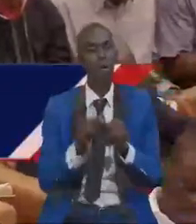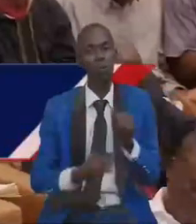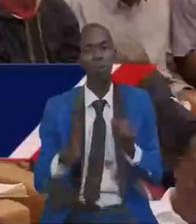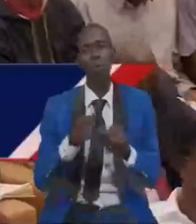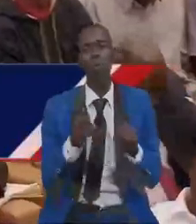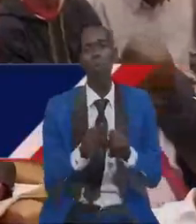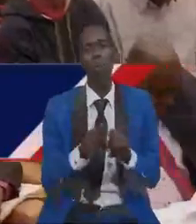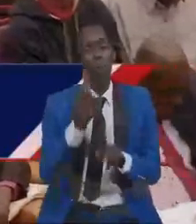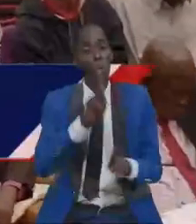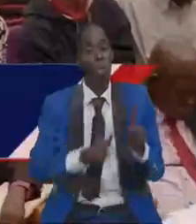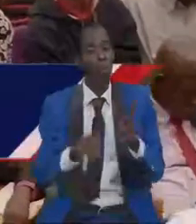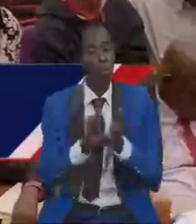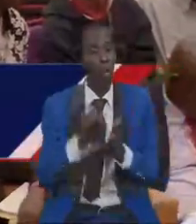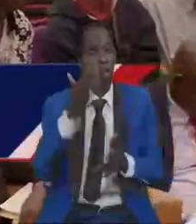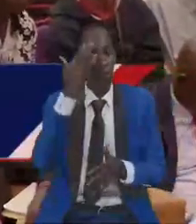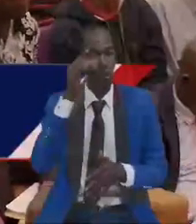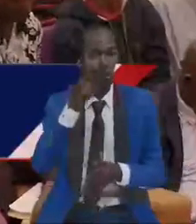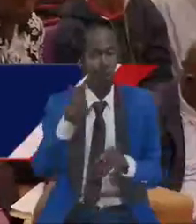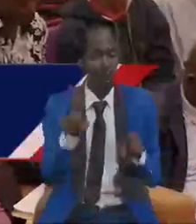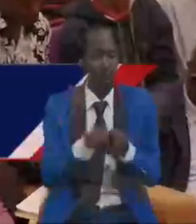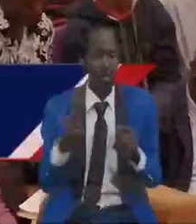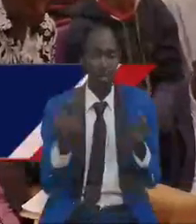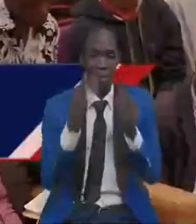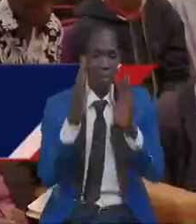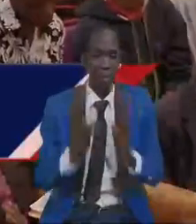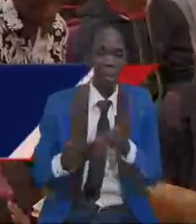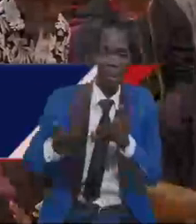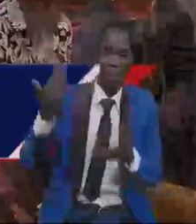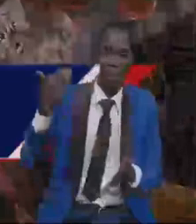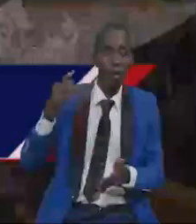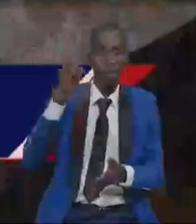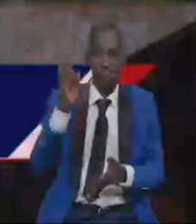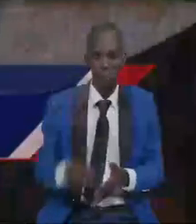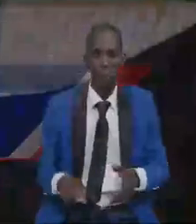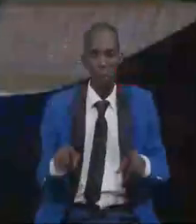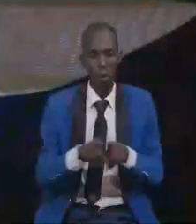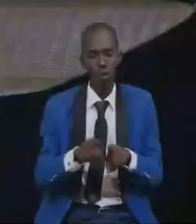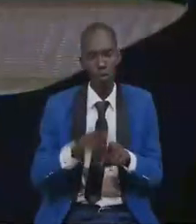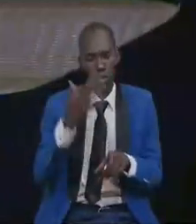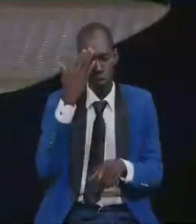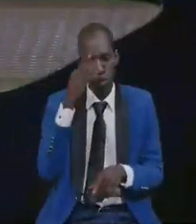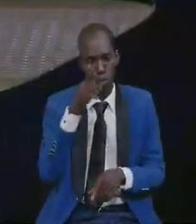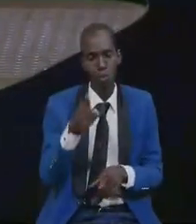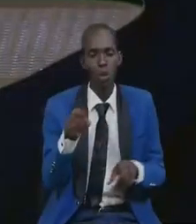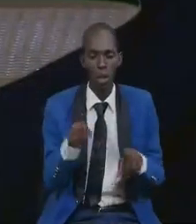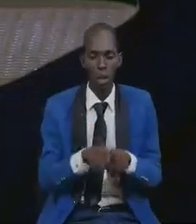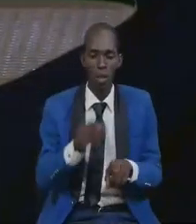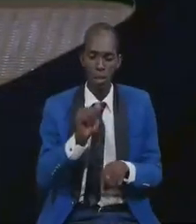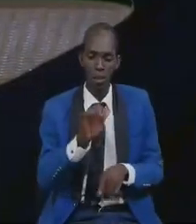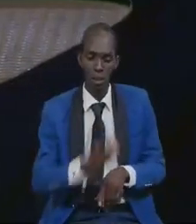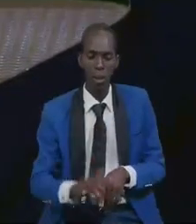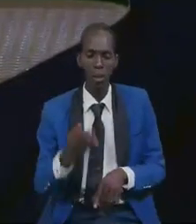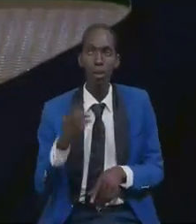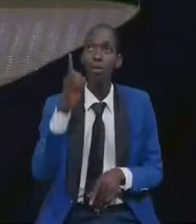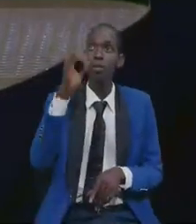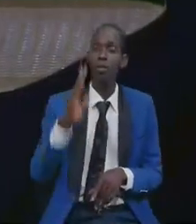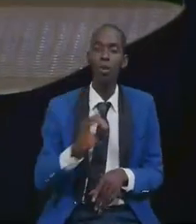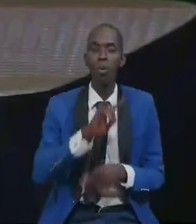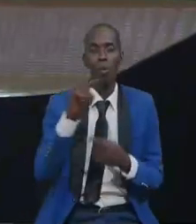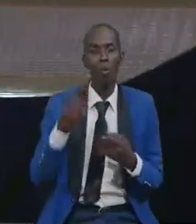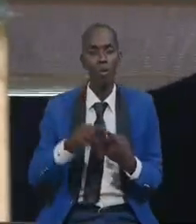Ceux qui vous connaissaient comme lorsque vous étiez mondain, lorsque vous étiez orgueilleux, lorsque vous étiez